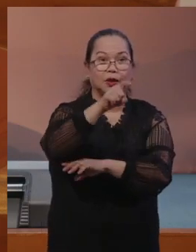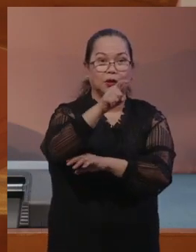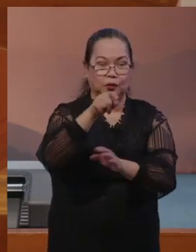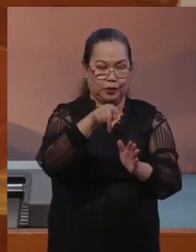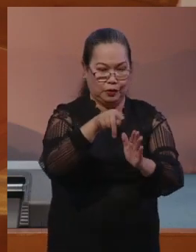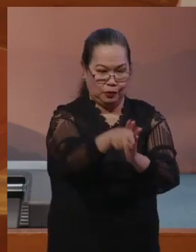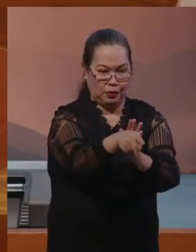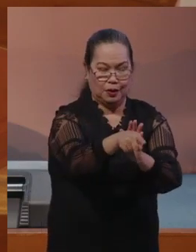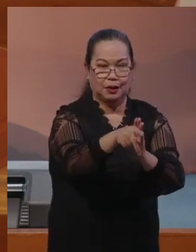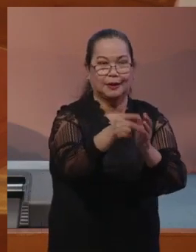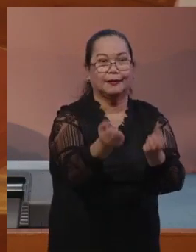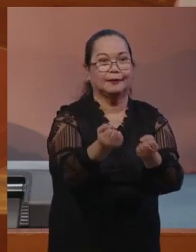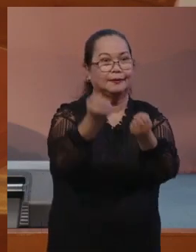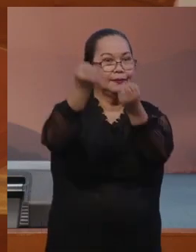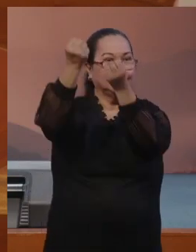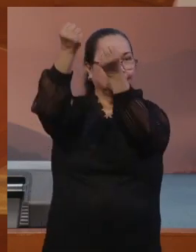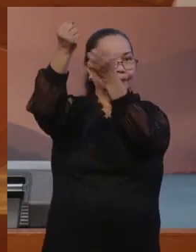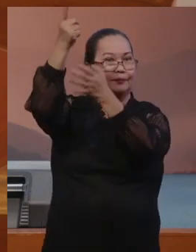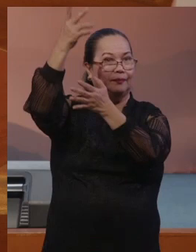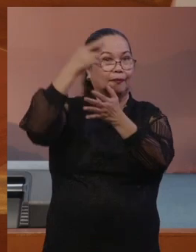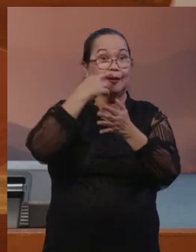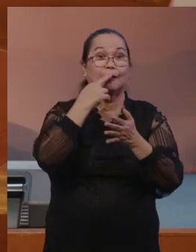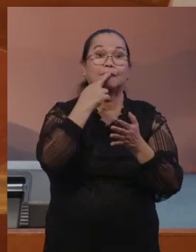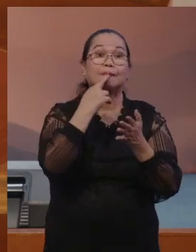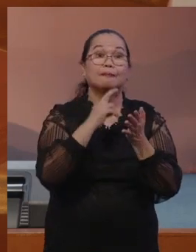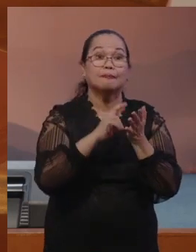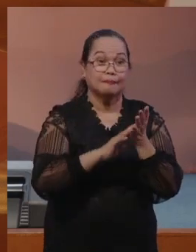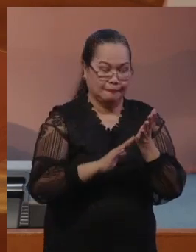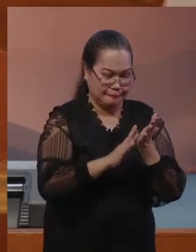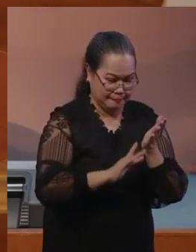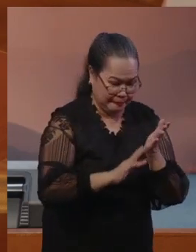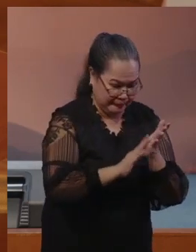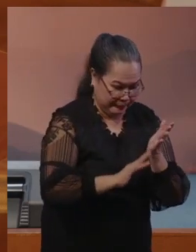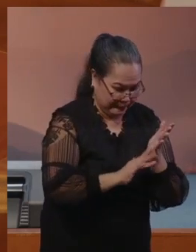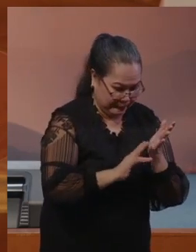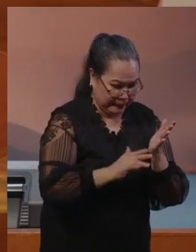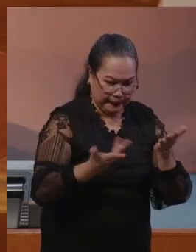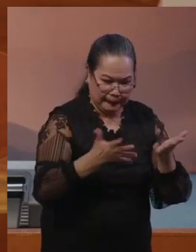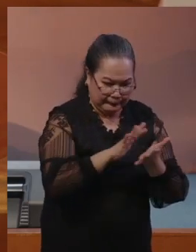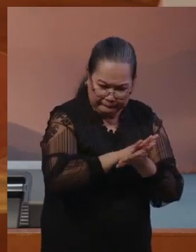nyo yung lamb na yon. At yung dugo ng lamb na yon, na walang bahid,